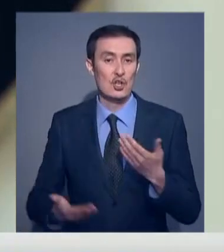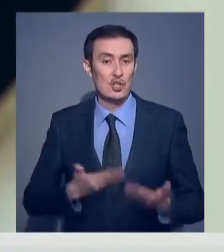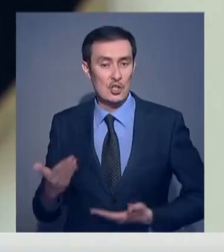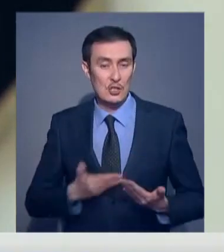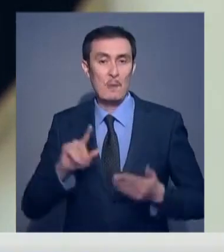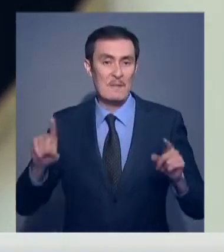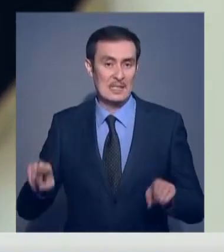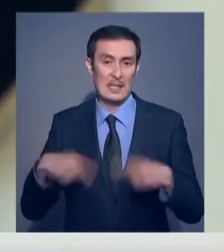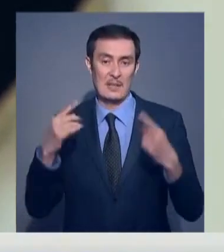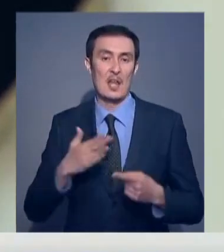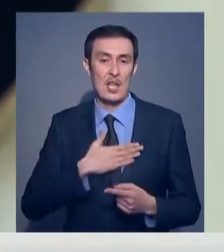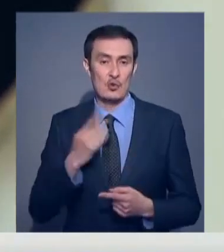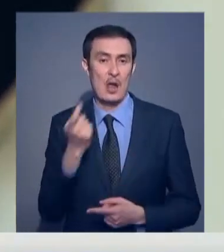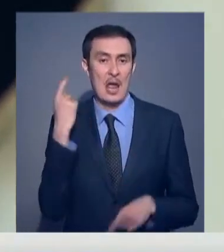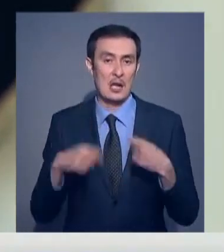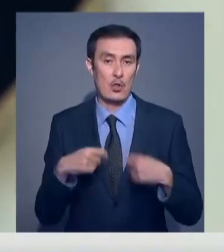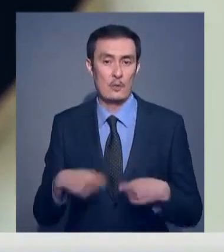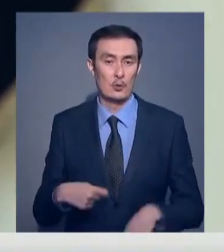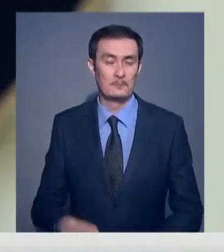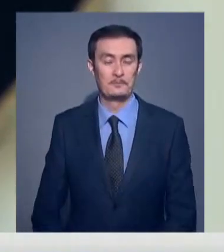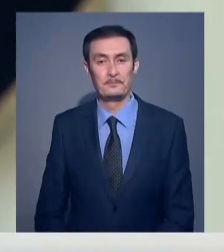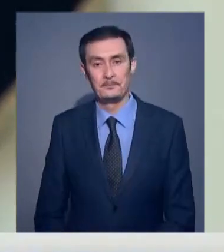чтобы восстановить нашу экономику.